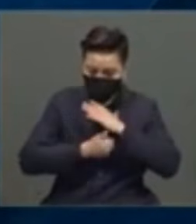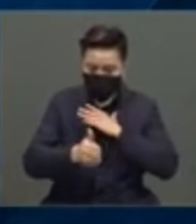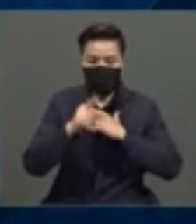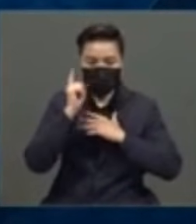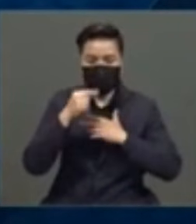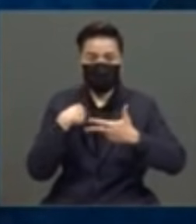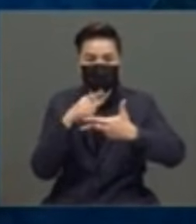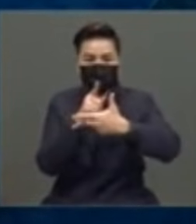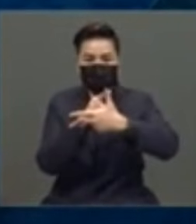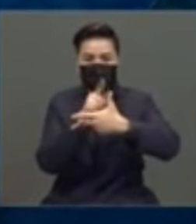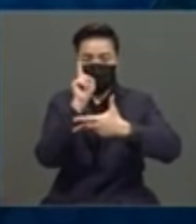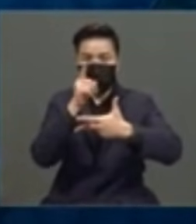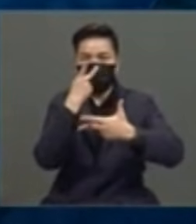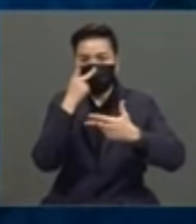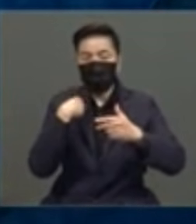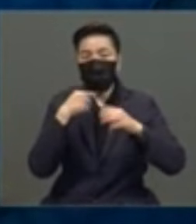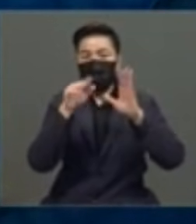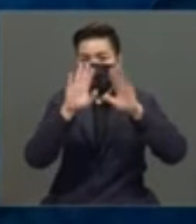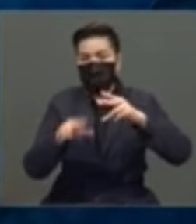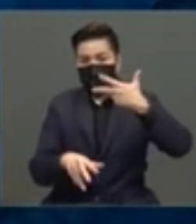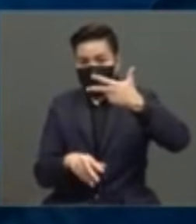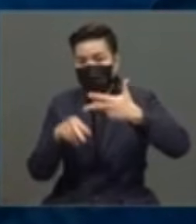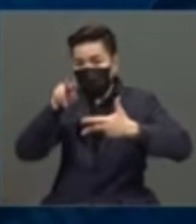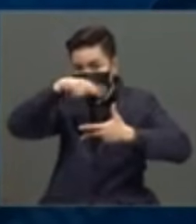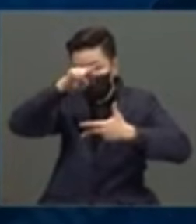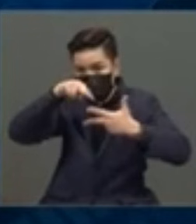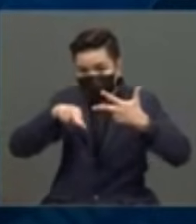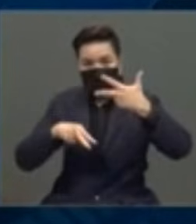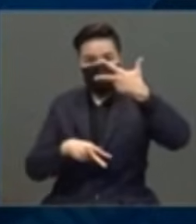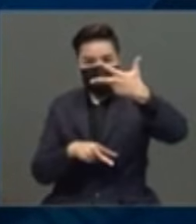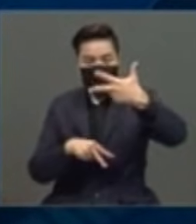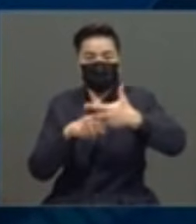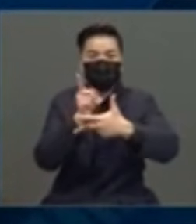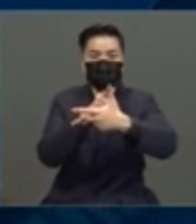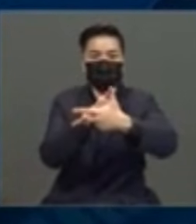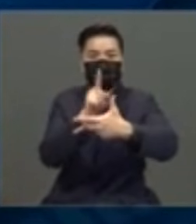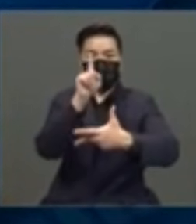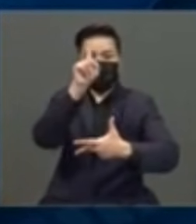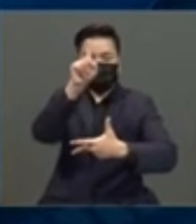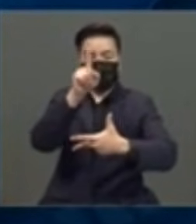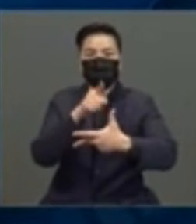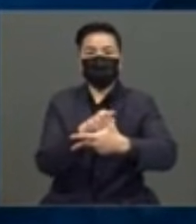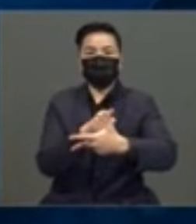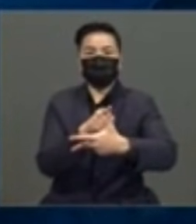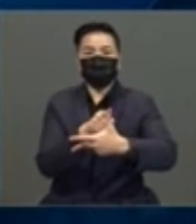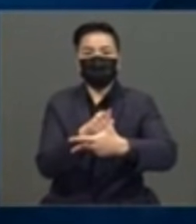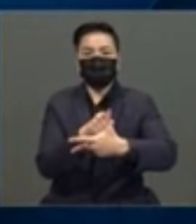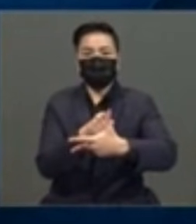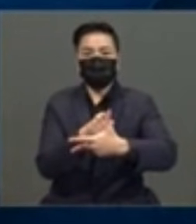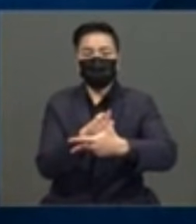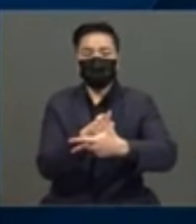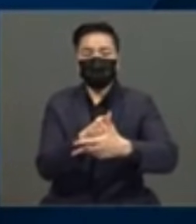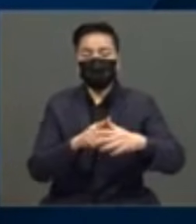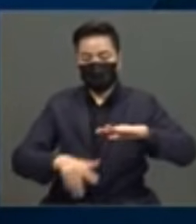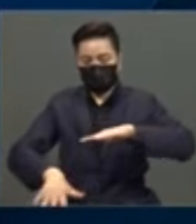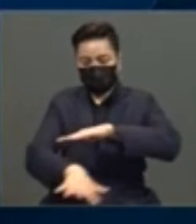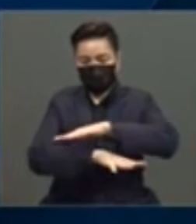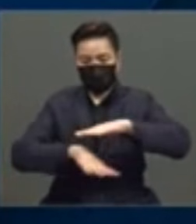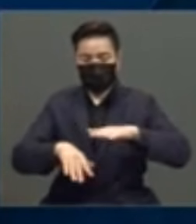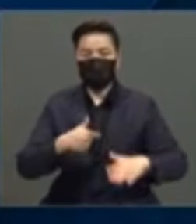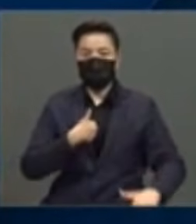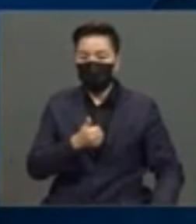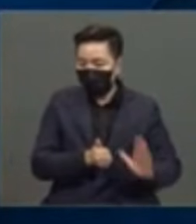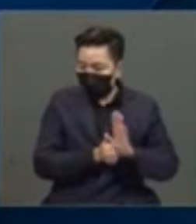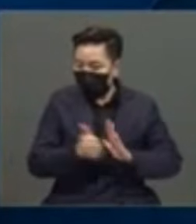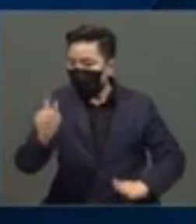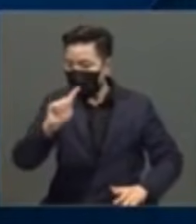งนี้ด่านจะต้องมีการตรวจ3อย่างนะครับอันดับที่1คือการแสดงหลักฐานการอนุ